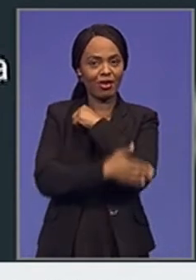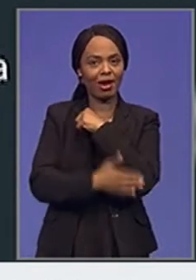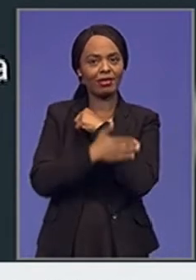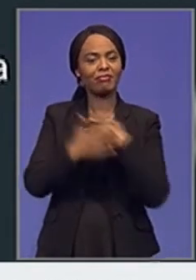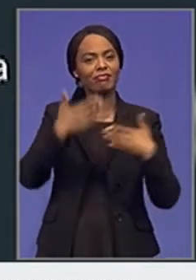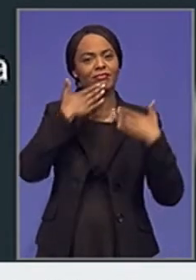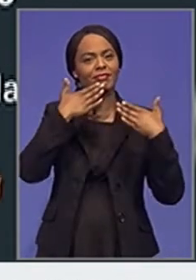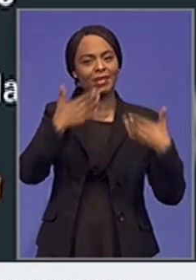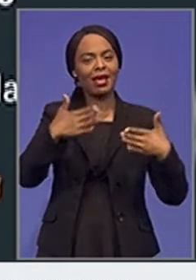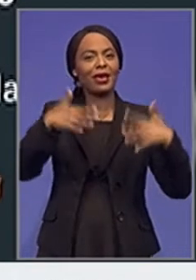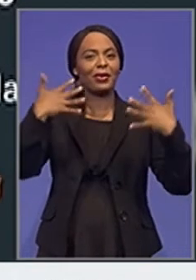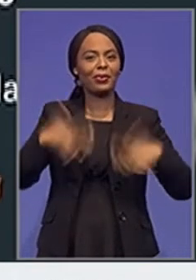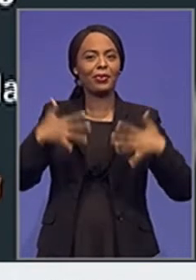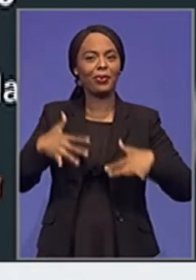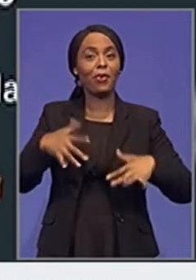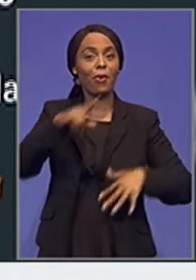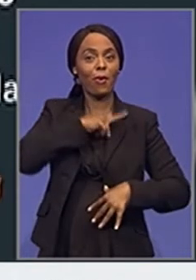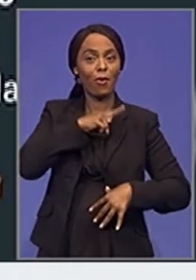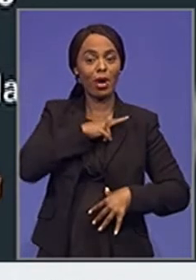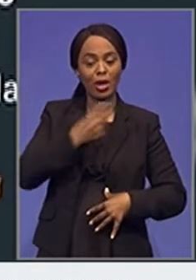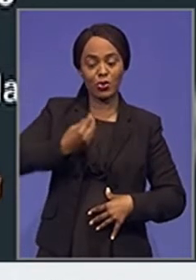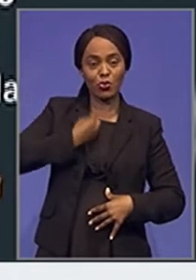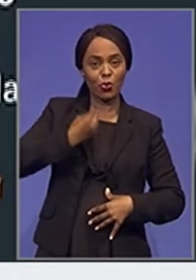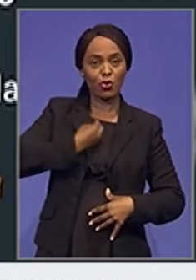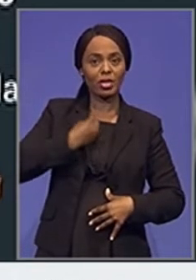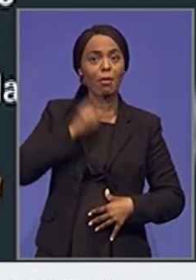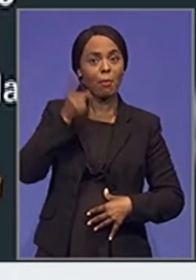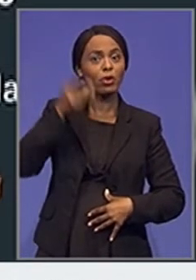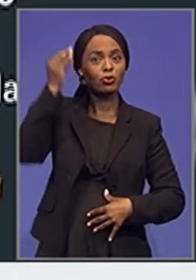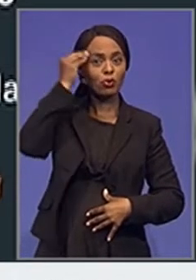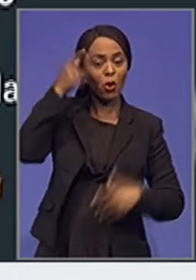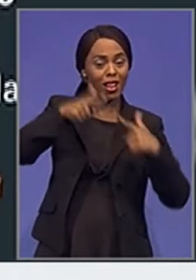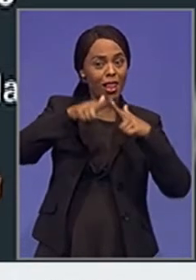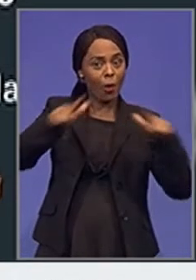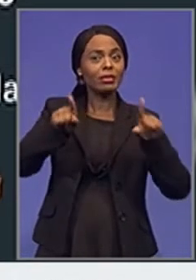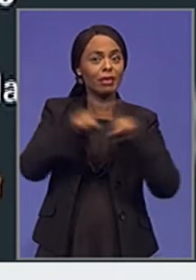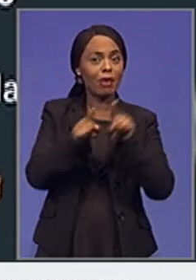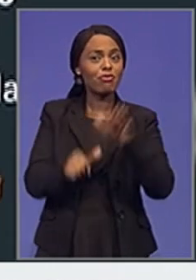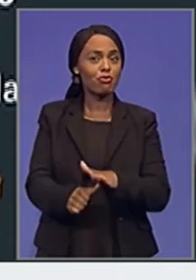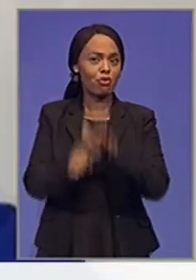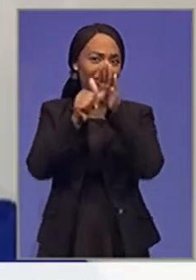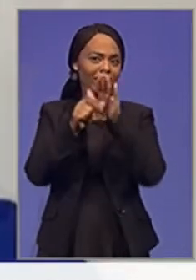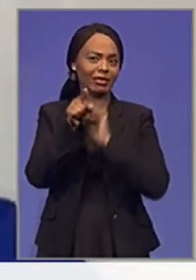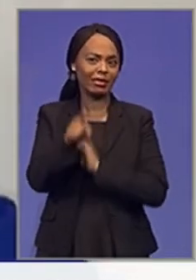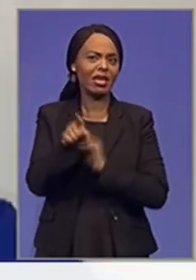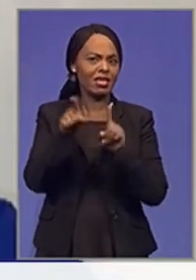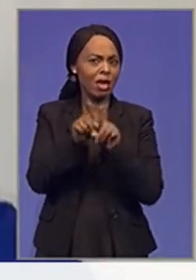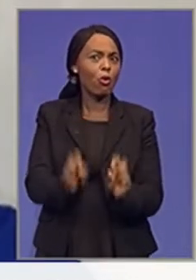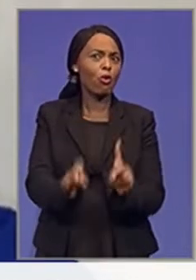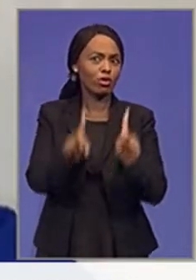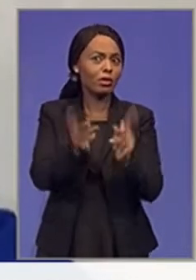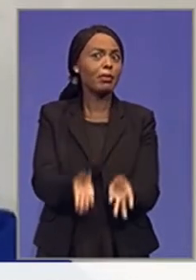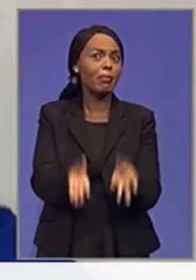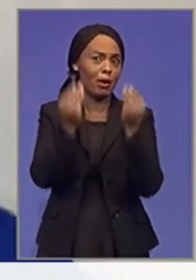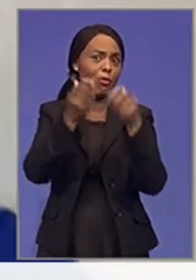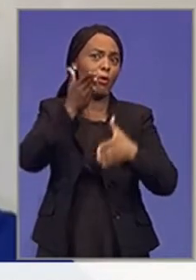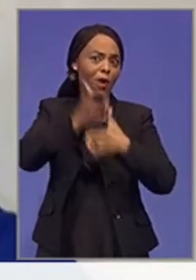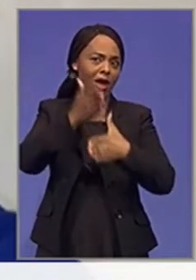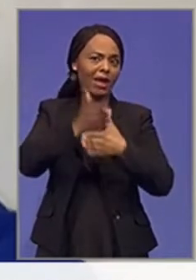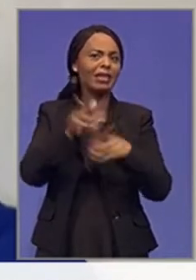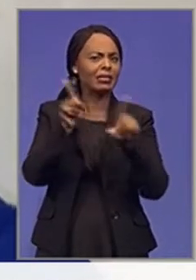le go rata gore baswa ba rena tsebang gore maleme a rena a na le menyetla ye mentši ya mešomo ka fao le lena